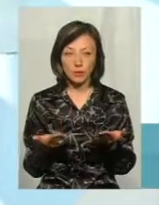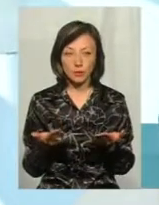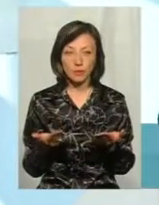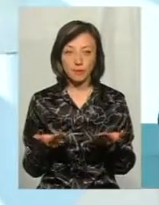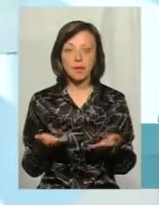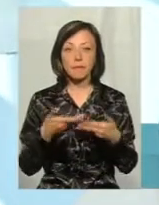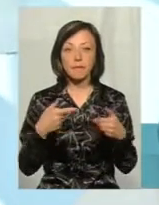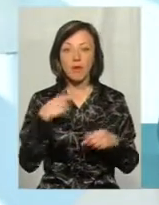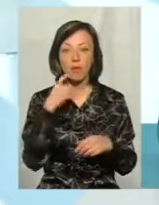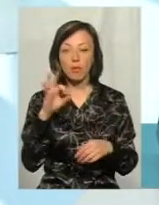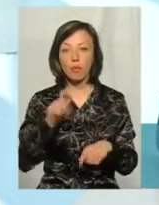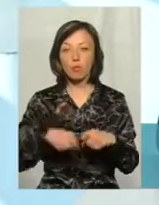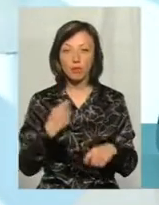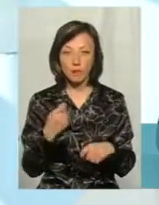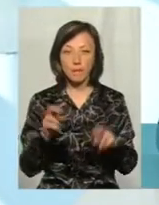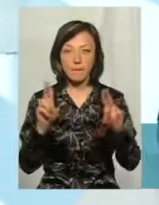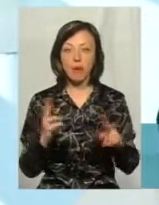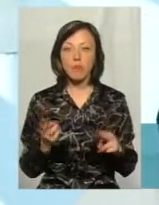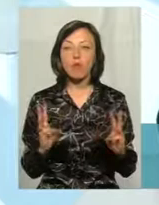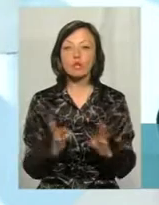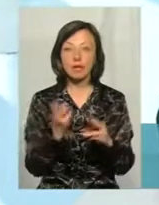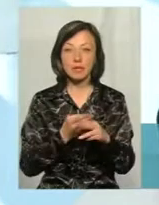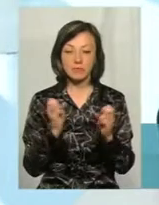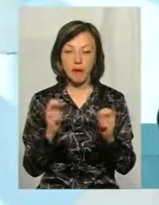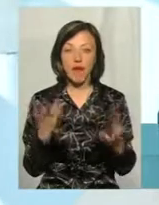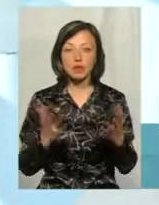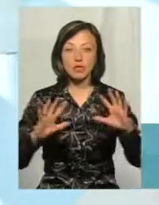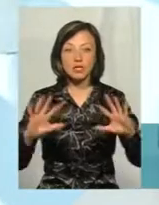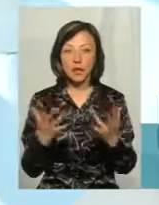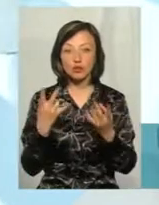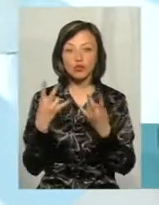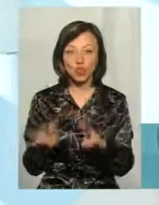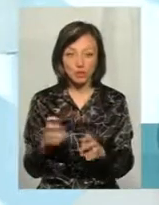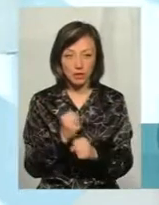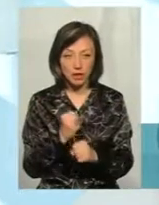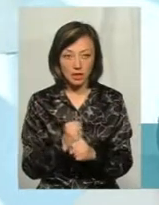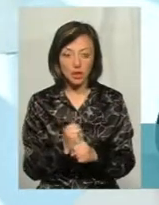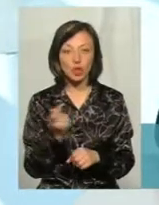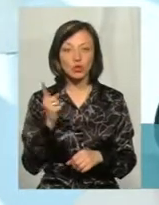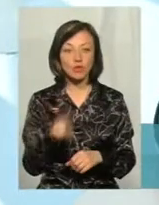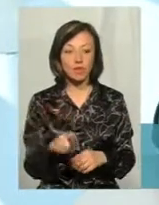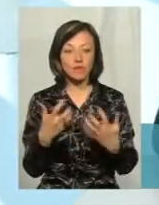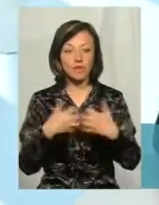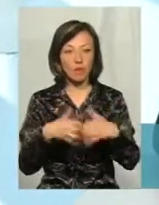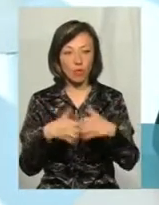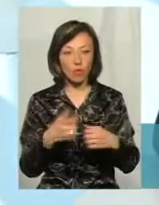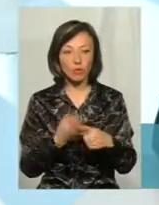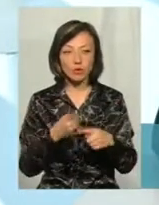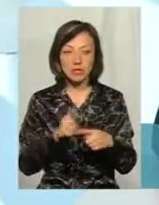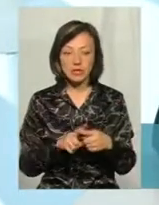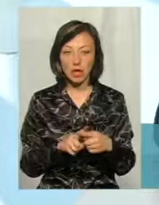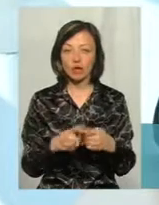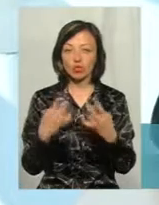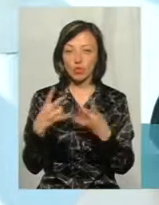ми говорили за порушення правил пожежної безпеки, але якщо сталася вже якась шкода нанесена, то тоді вираховується ця шкода. Якщо